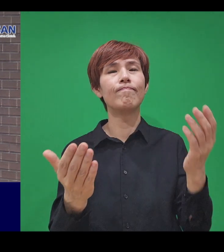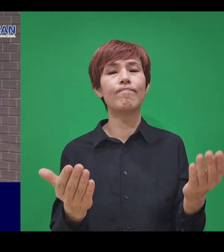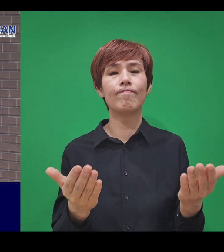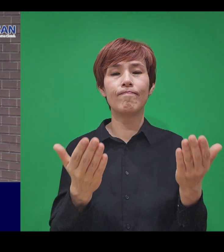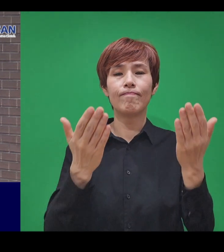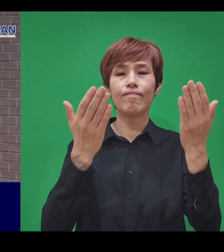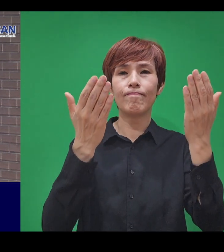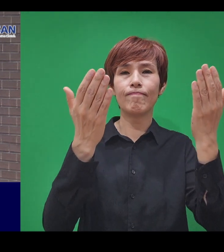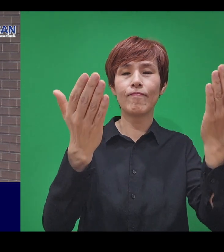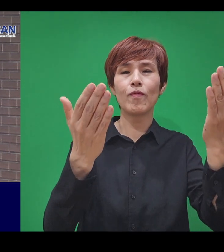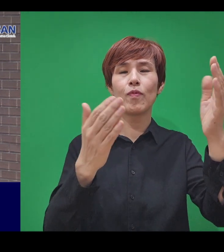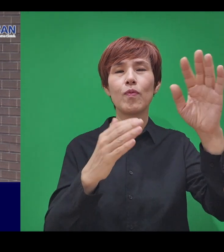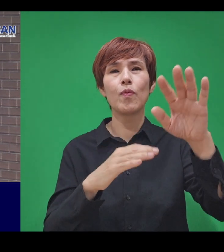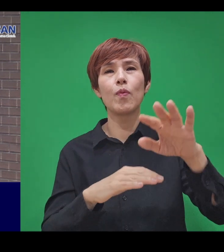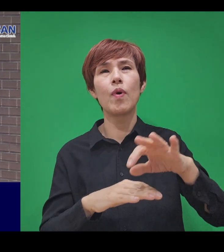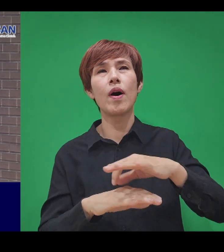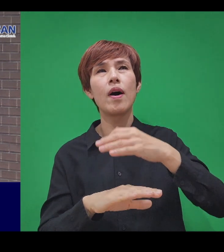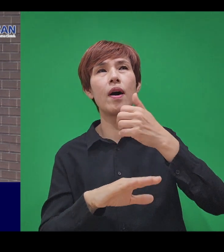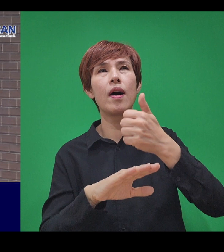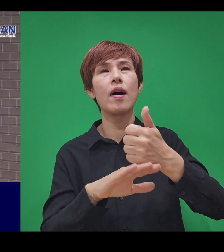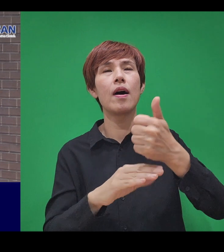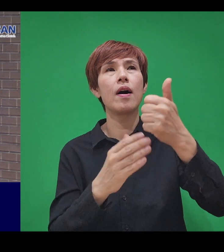찬양해,